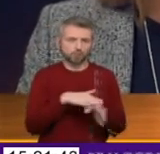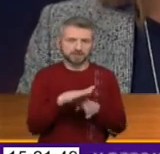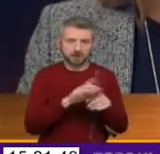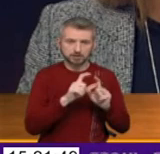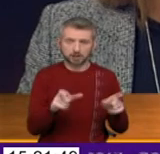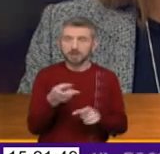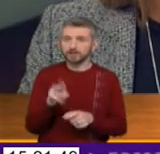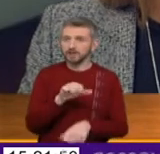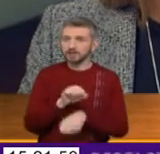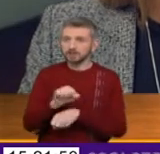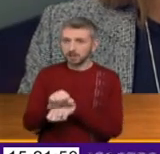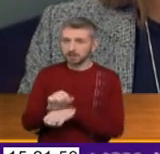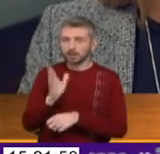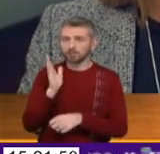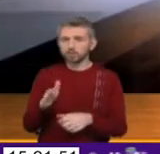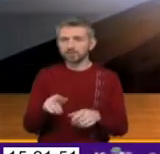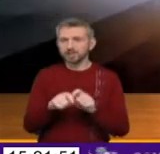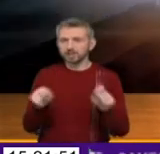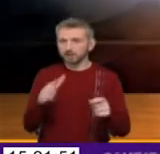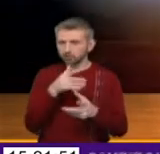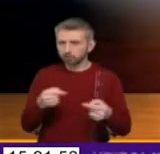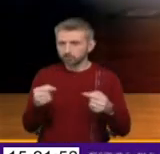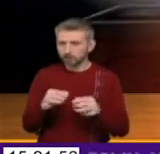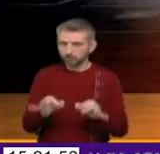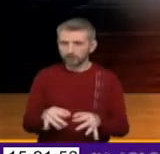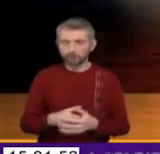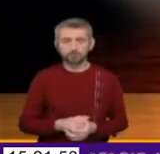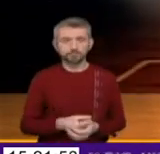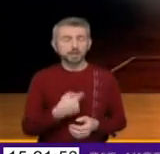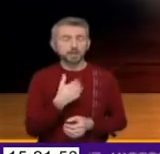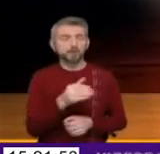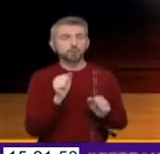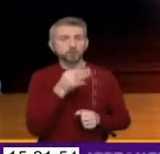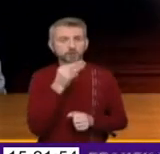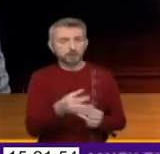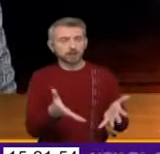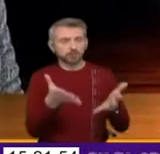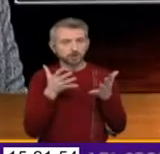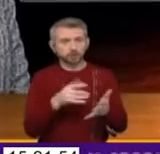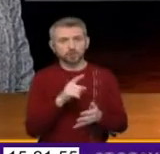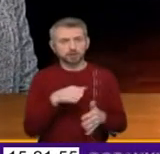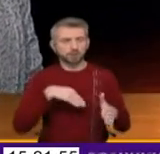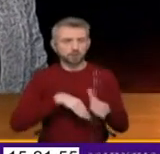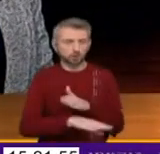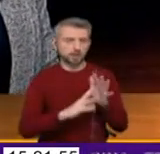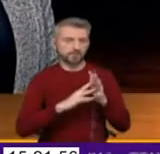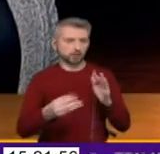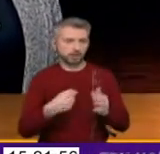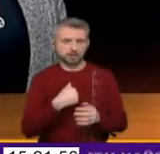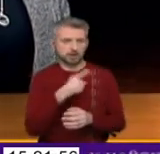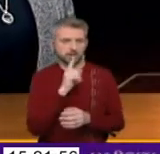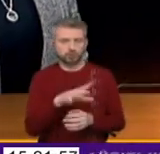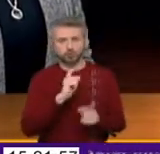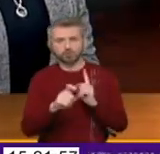станції будуть відкриватися одночасно, правильно? Я вам можу сказати чітко за метро на Виноградар. Я не